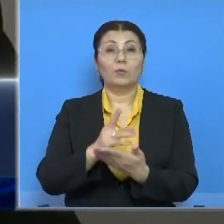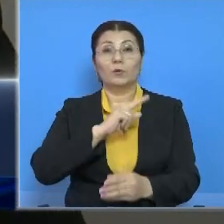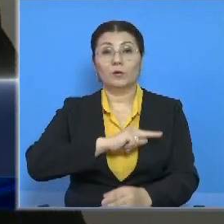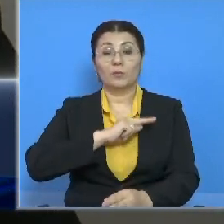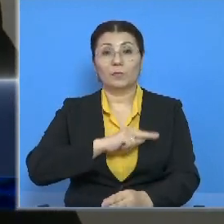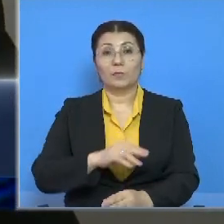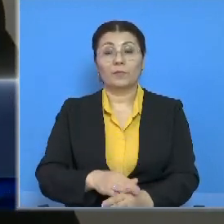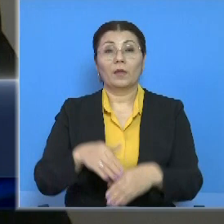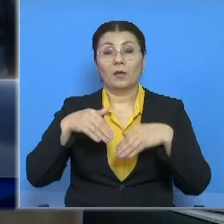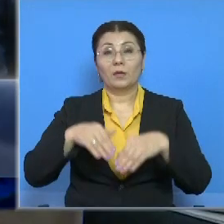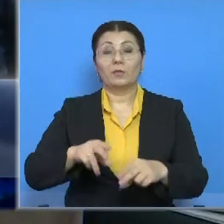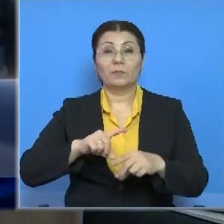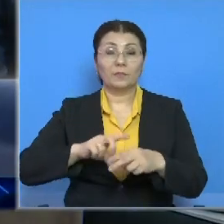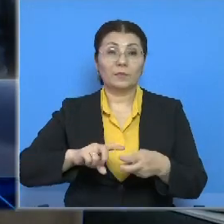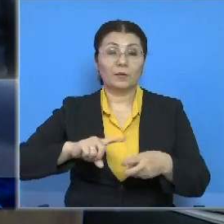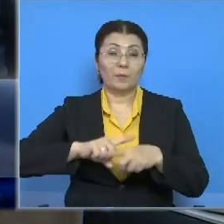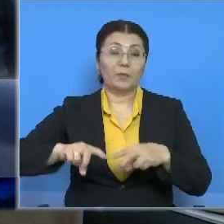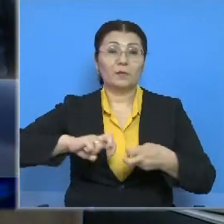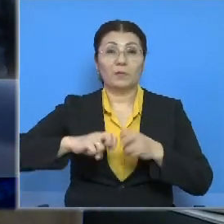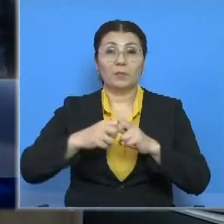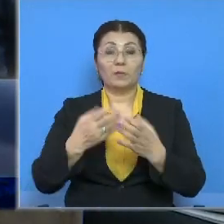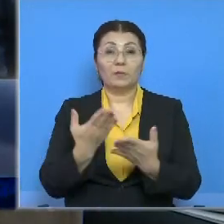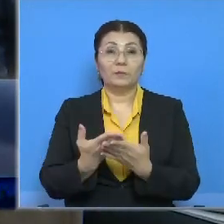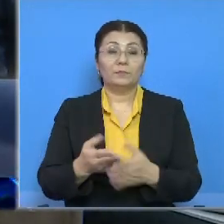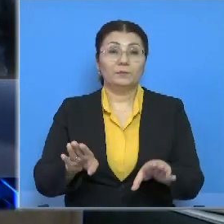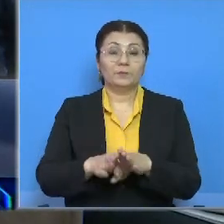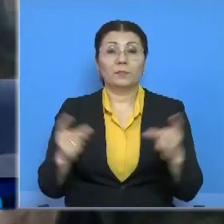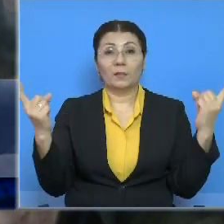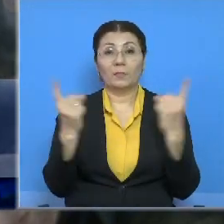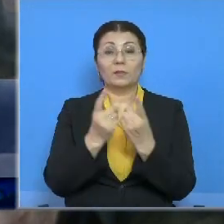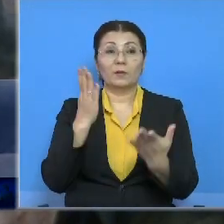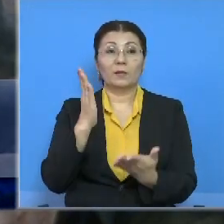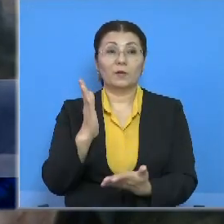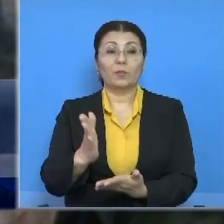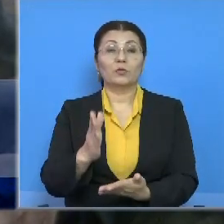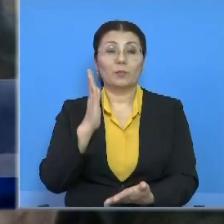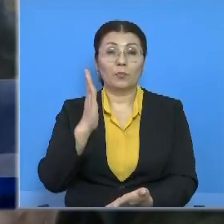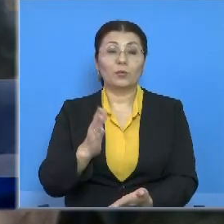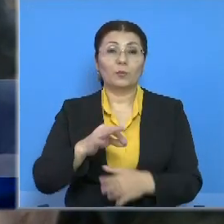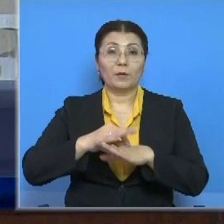по решению быстро и оперативно. Также градоначальник отметил, что такие встречи в будущем будут проводиться